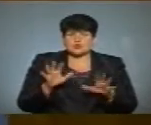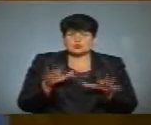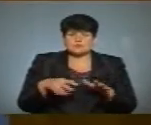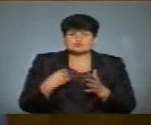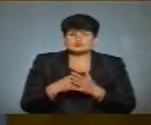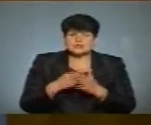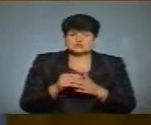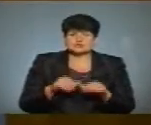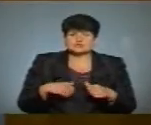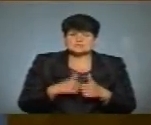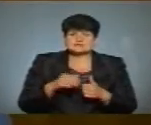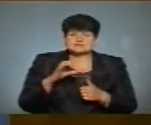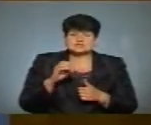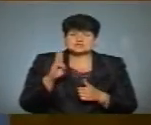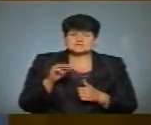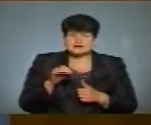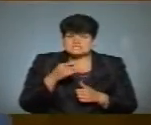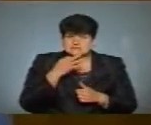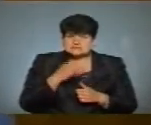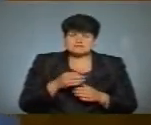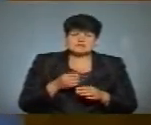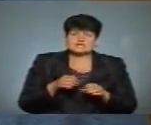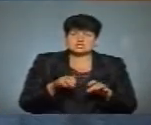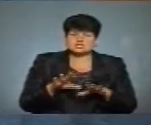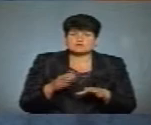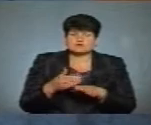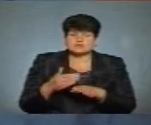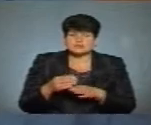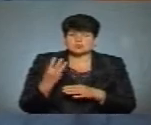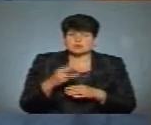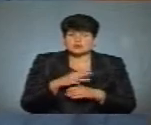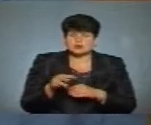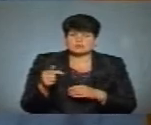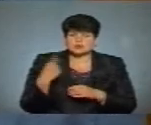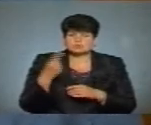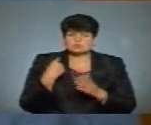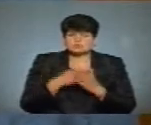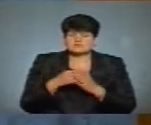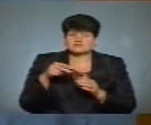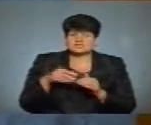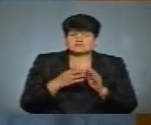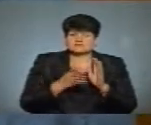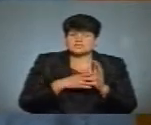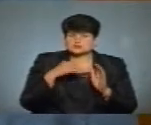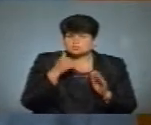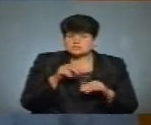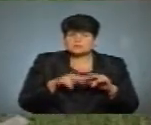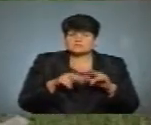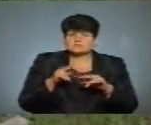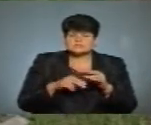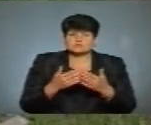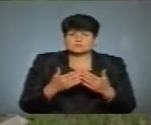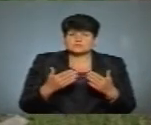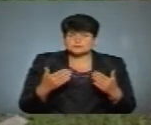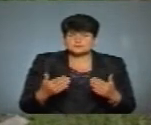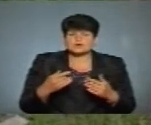комісії облради Сергій Швець розповів, рішення про виділення 3 мільйонів гривень з обласного бюджету в 2019 році на будівництво меморіалу